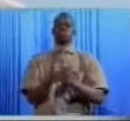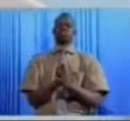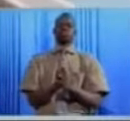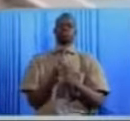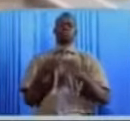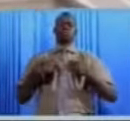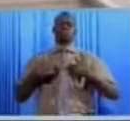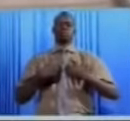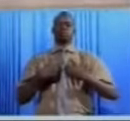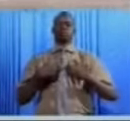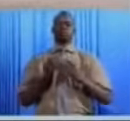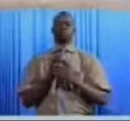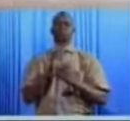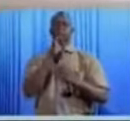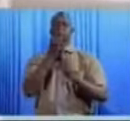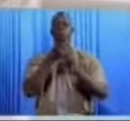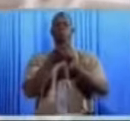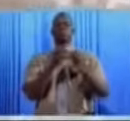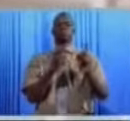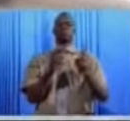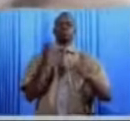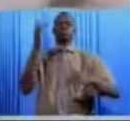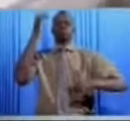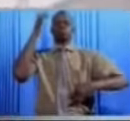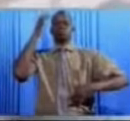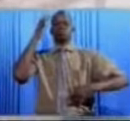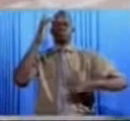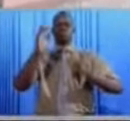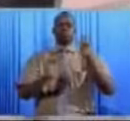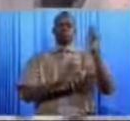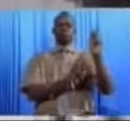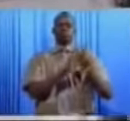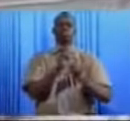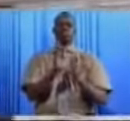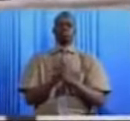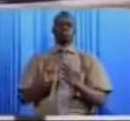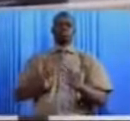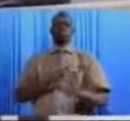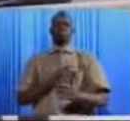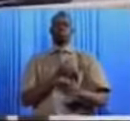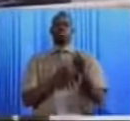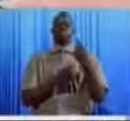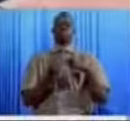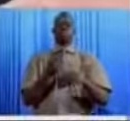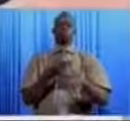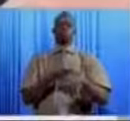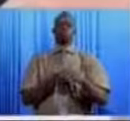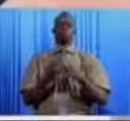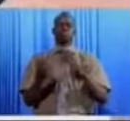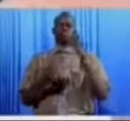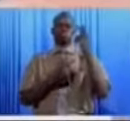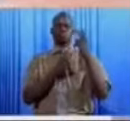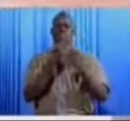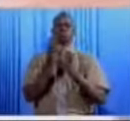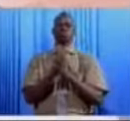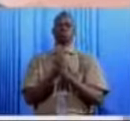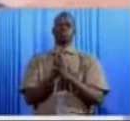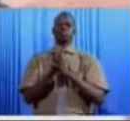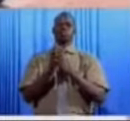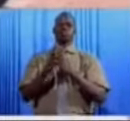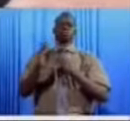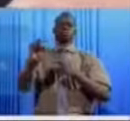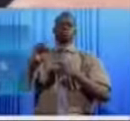pâturages sont des sources potentielles de maladie pour les populations nous allons tout à l'heure des visites et la station de pompage de traitement